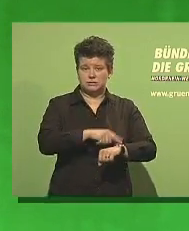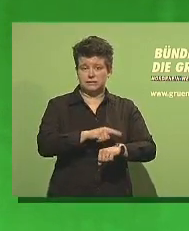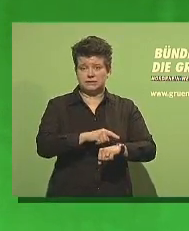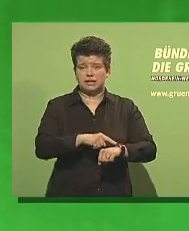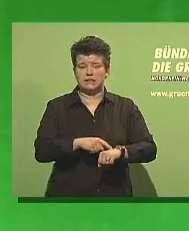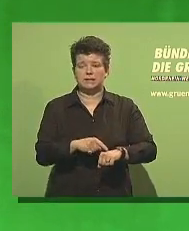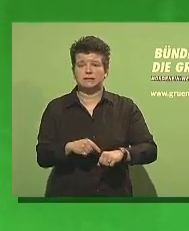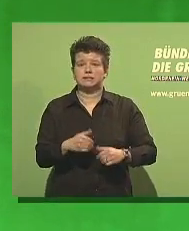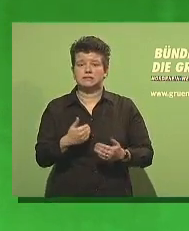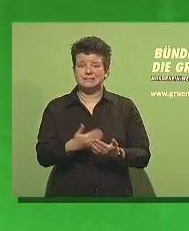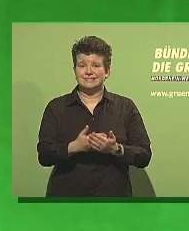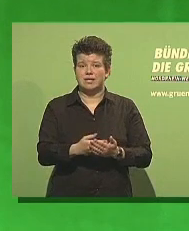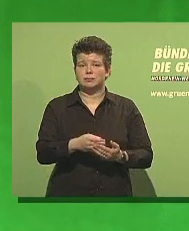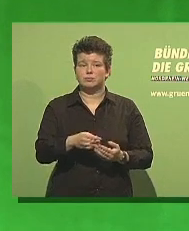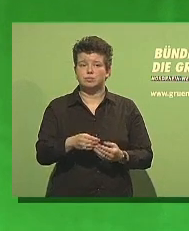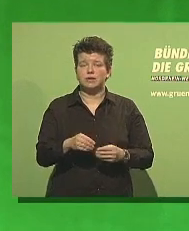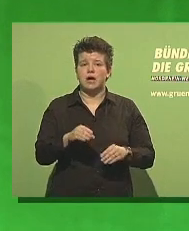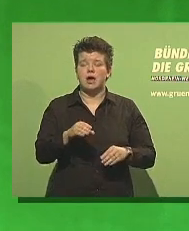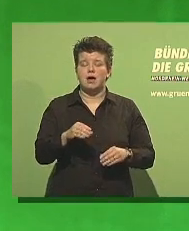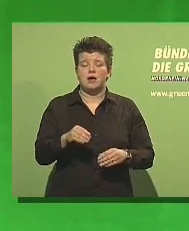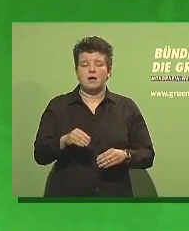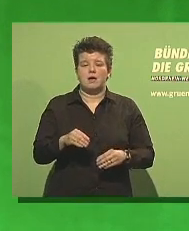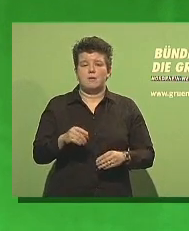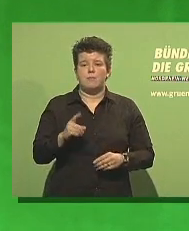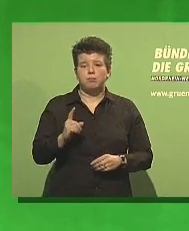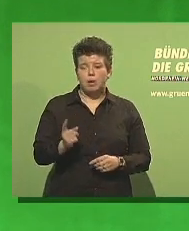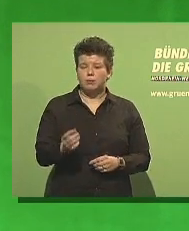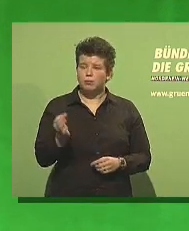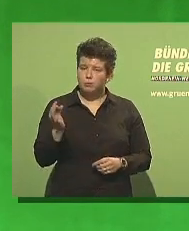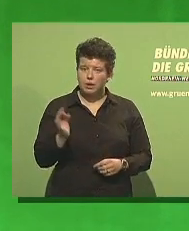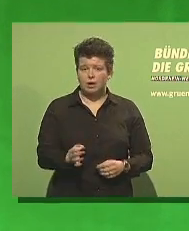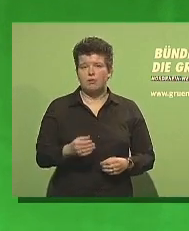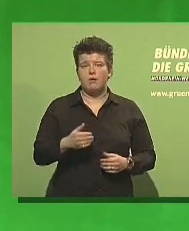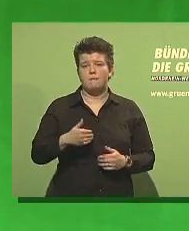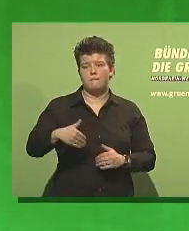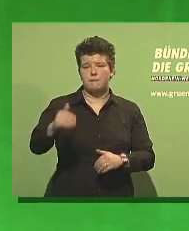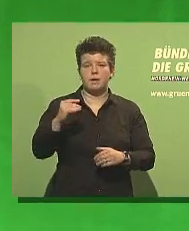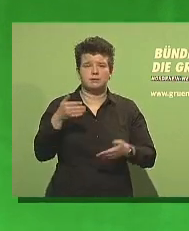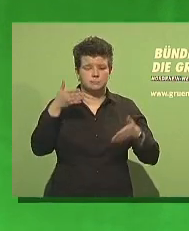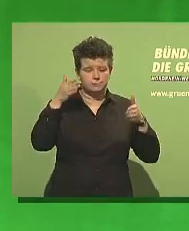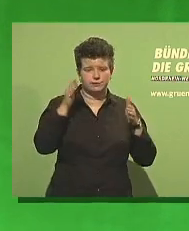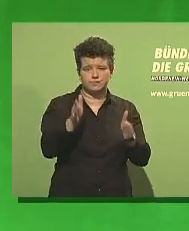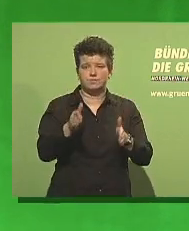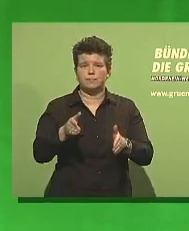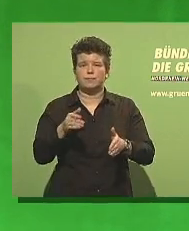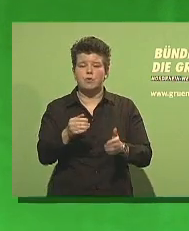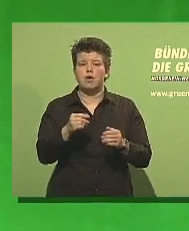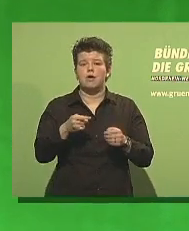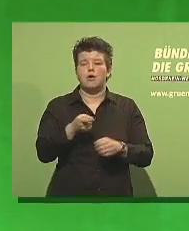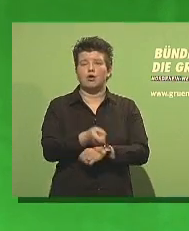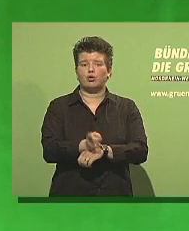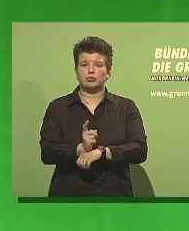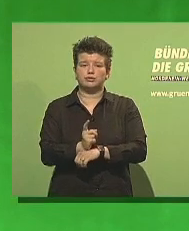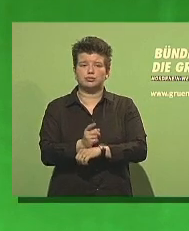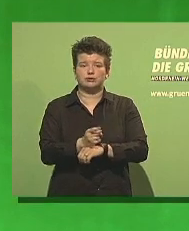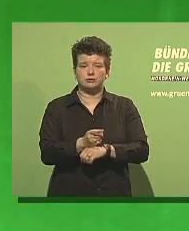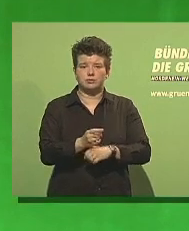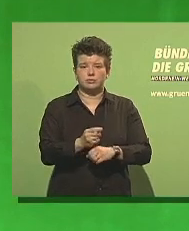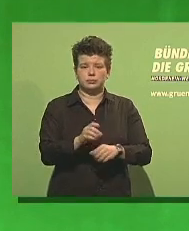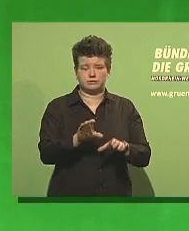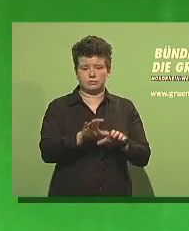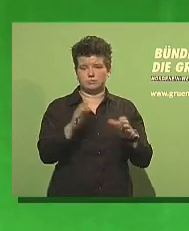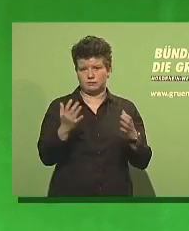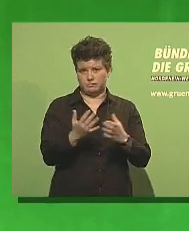das auf der Agenda für den Regierungswechsel ganz nach vorne gehört. Wir müssen die Rüstungslobby in die